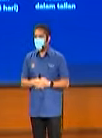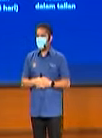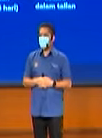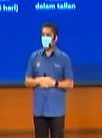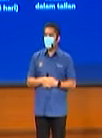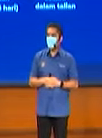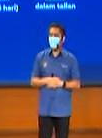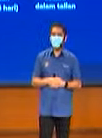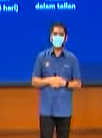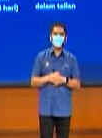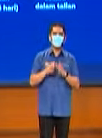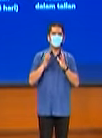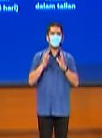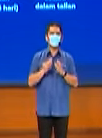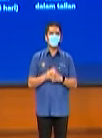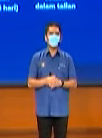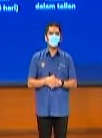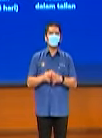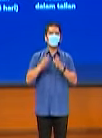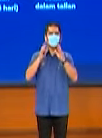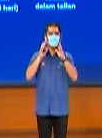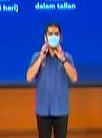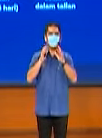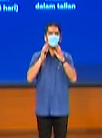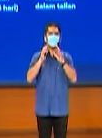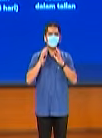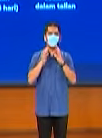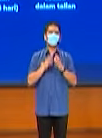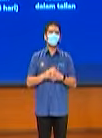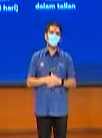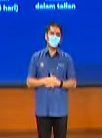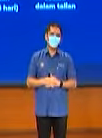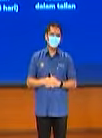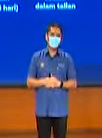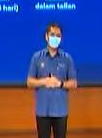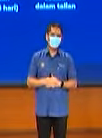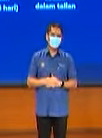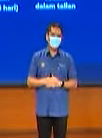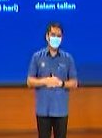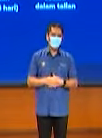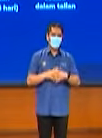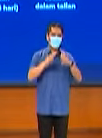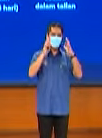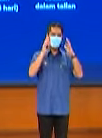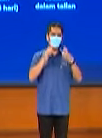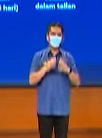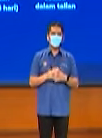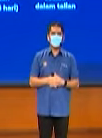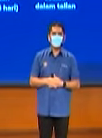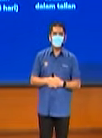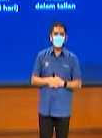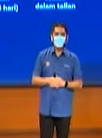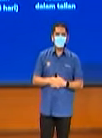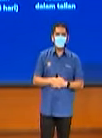proses pengeluaran keputusan peperiksaan disingkatkan jika tahun selalu